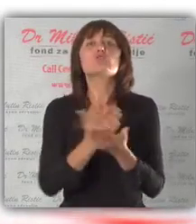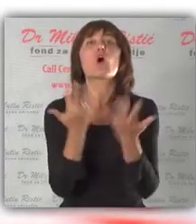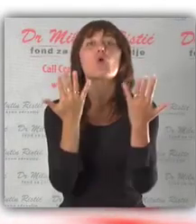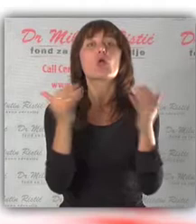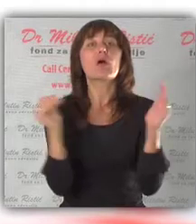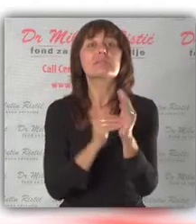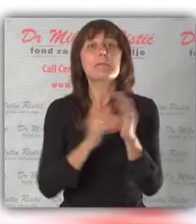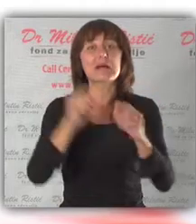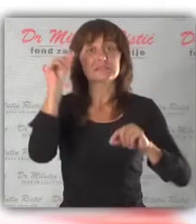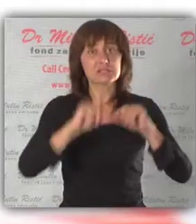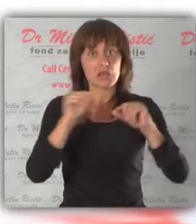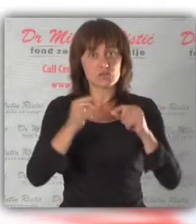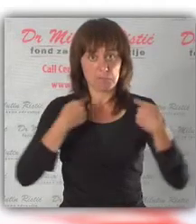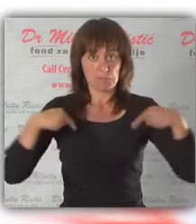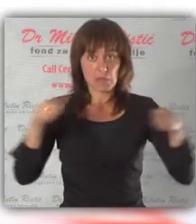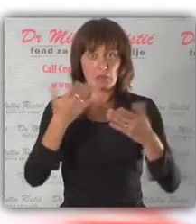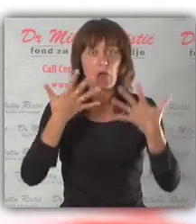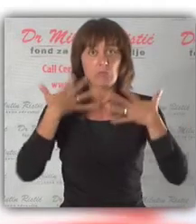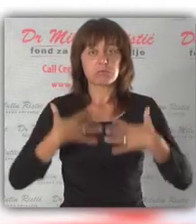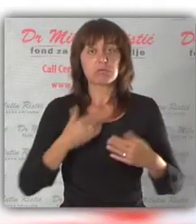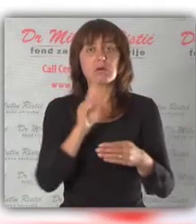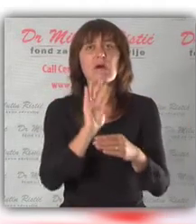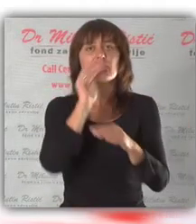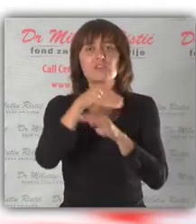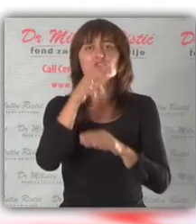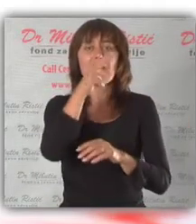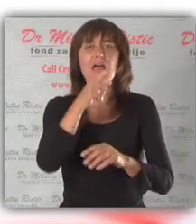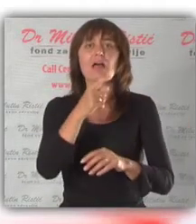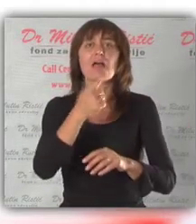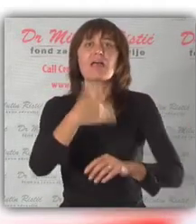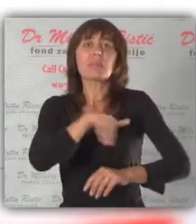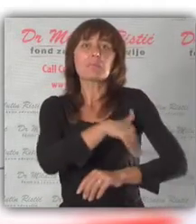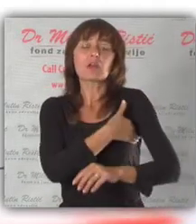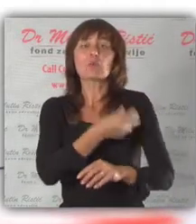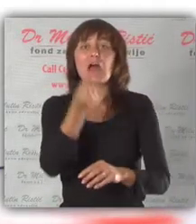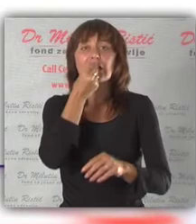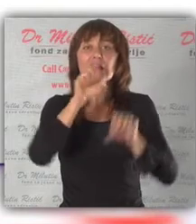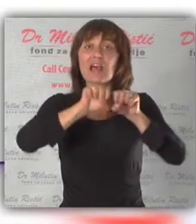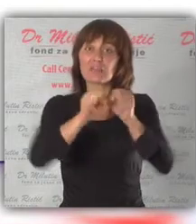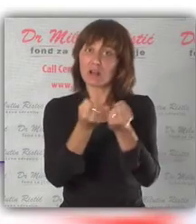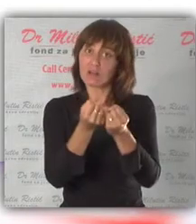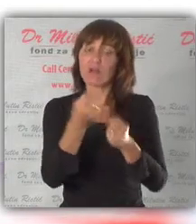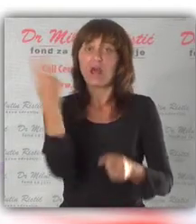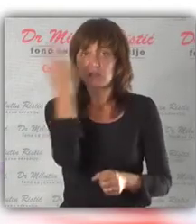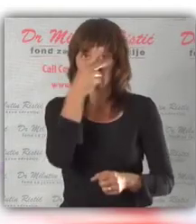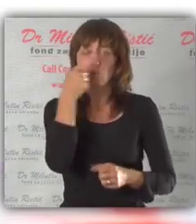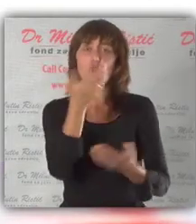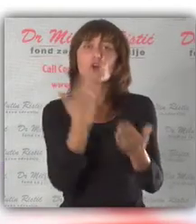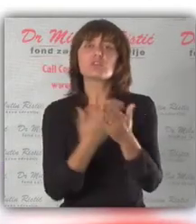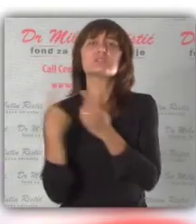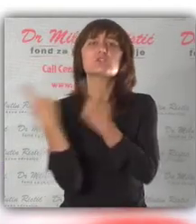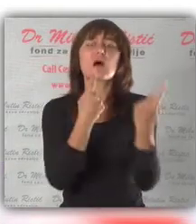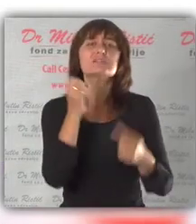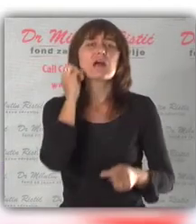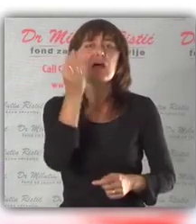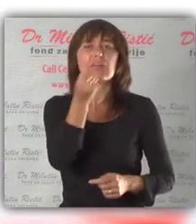koliko treba da se zaštitimo od mikroorganizama jer je na višoj temperaturi hrana prosto kvarljivija. Naročito se to odnosi na